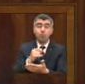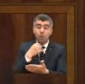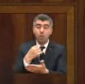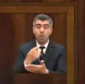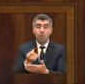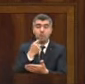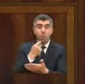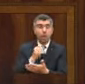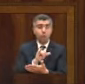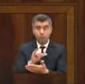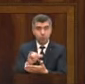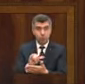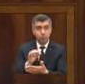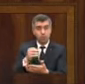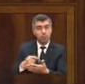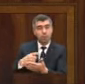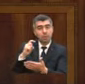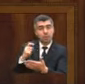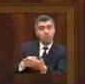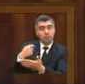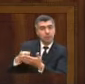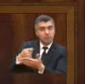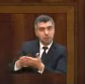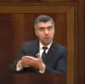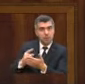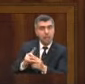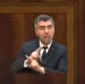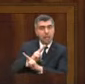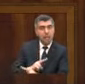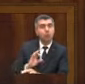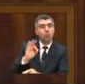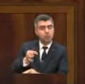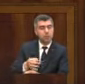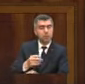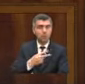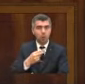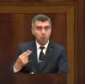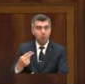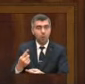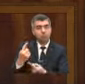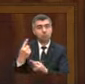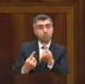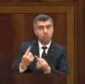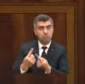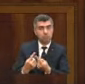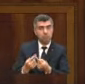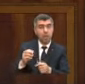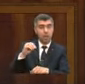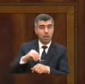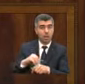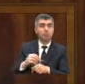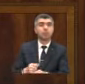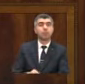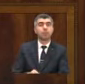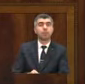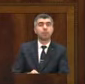منها؟ واش هاد الكوتيزاسيون اللي غادي نعطى غادي نستافد من التقاعد ولا ما نستافدش؟ اولا تخليهم حتى 2024 تقول لهم زيدوا كوتيزيو على التقاعد.